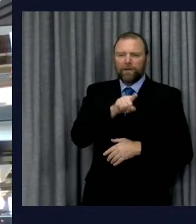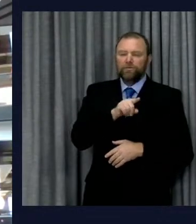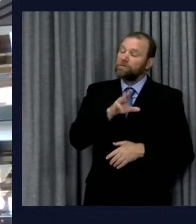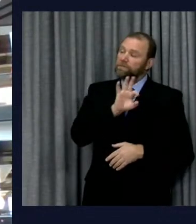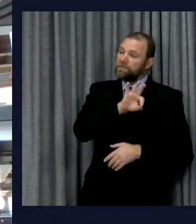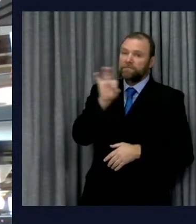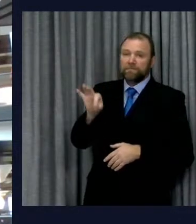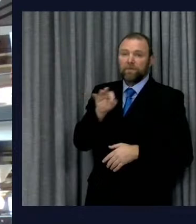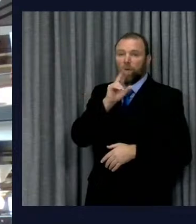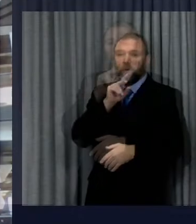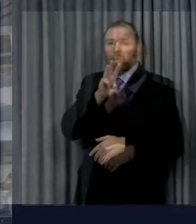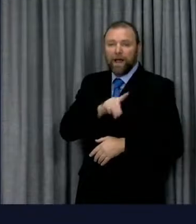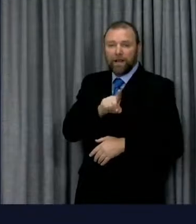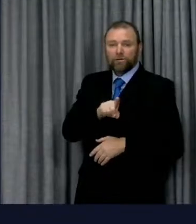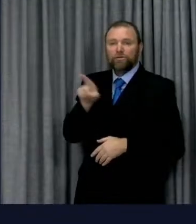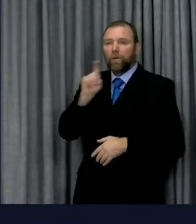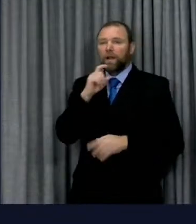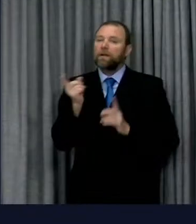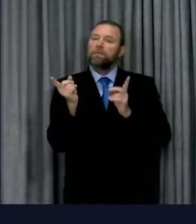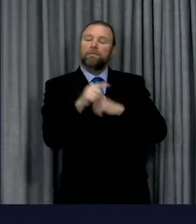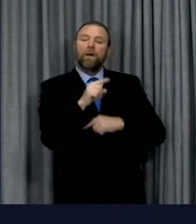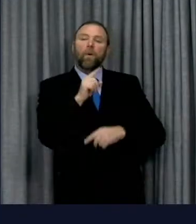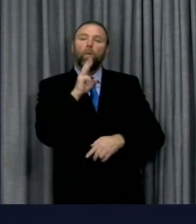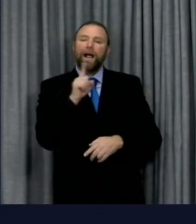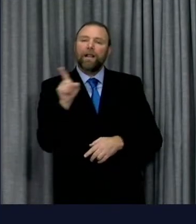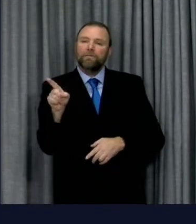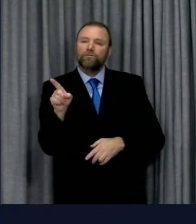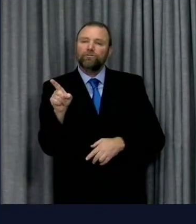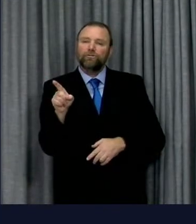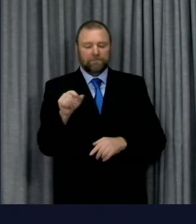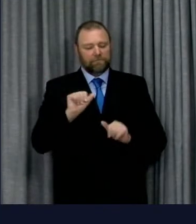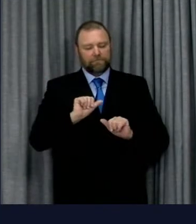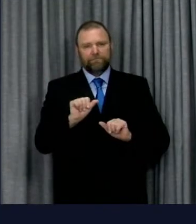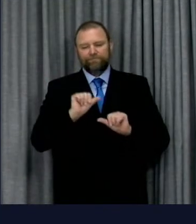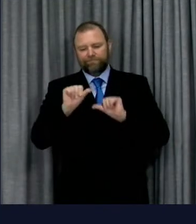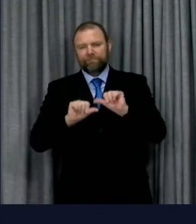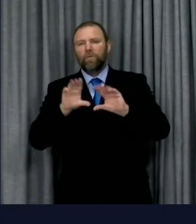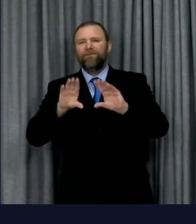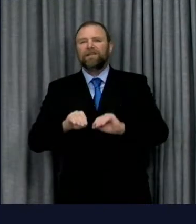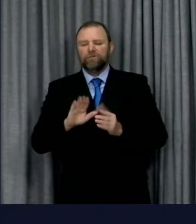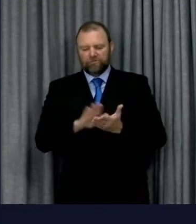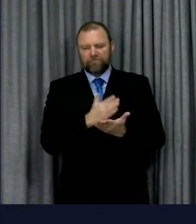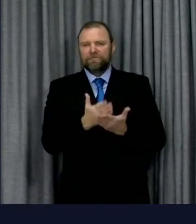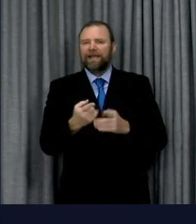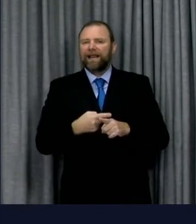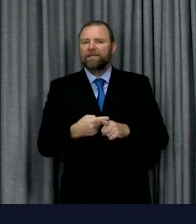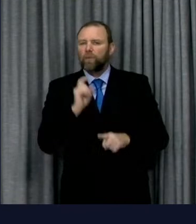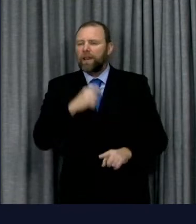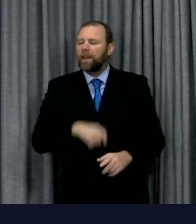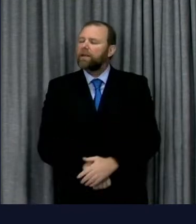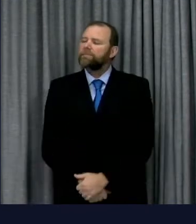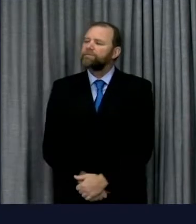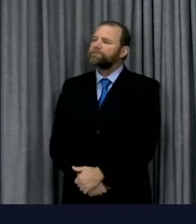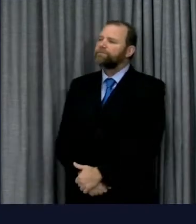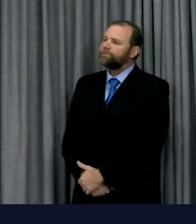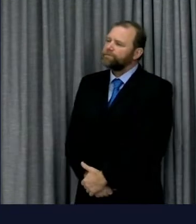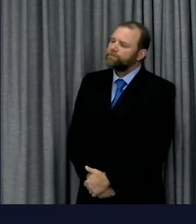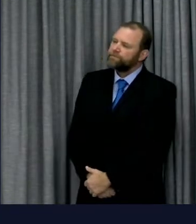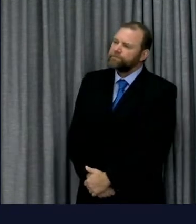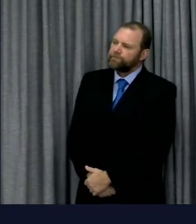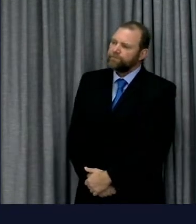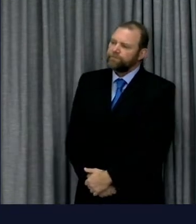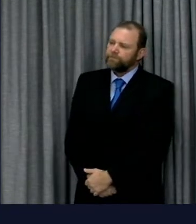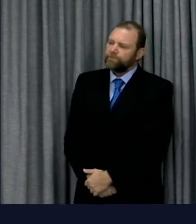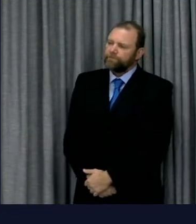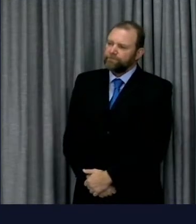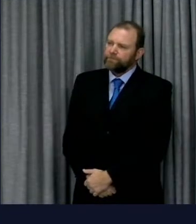syth? Wel, achos maen nhw'n dal i wneud gwaith pwysig I ni,